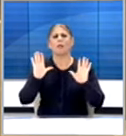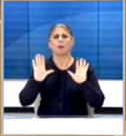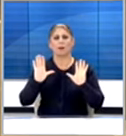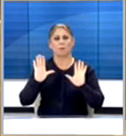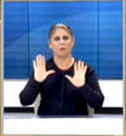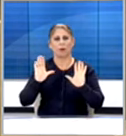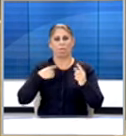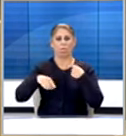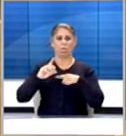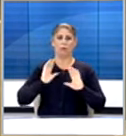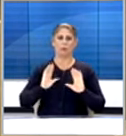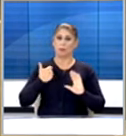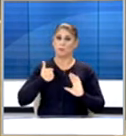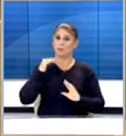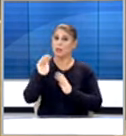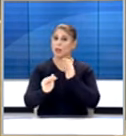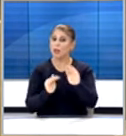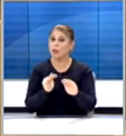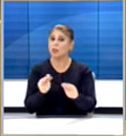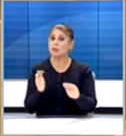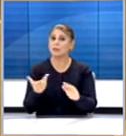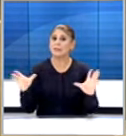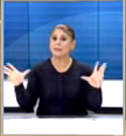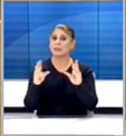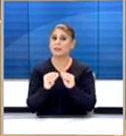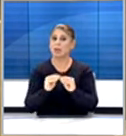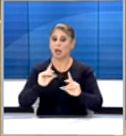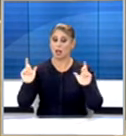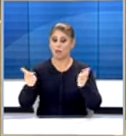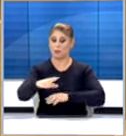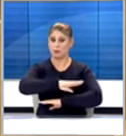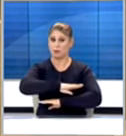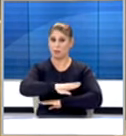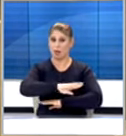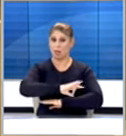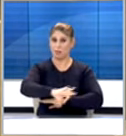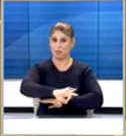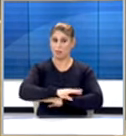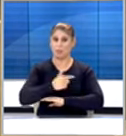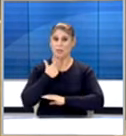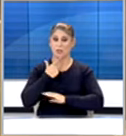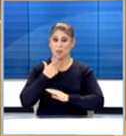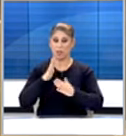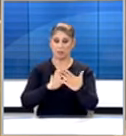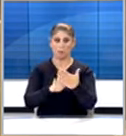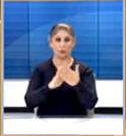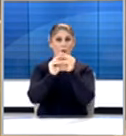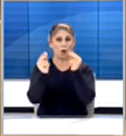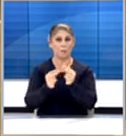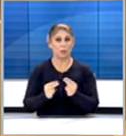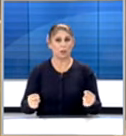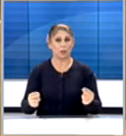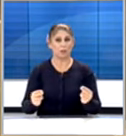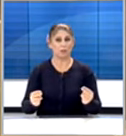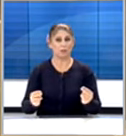Το ερώτημα συνεπώς είναι αν υπάρχει συνολική εθνική στρατηγική αντιμετώπισης των επιπτώσεων της κλιματικής κρίσης,